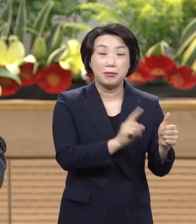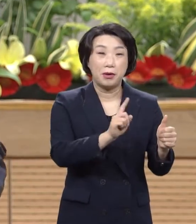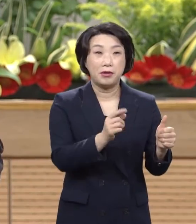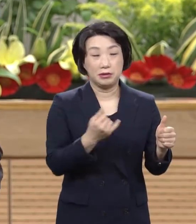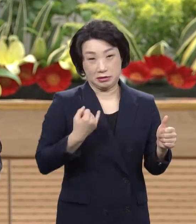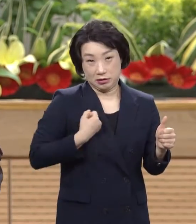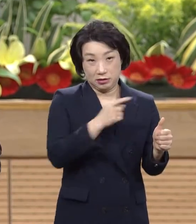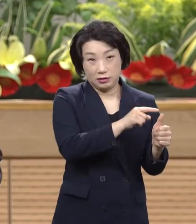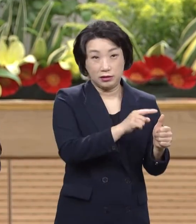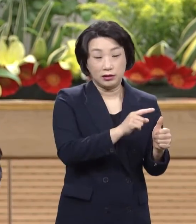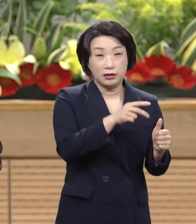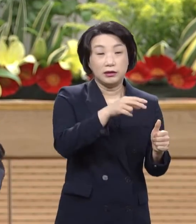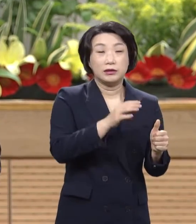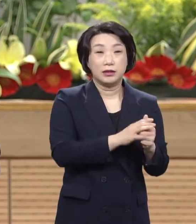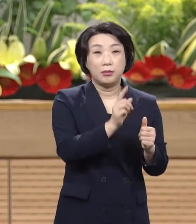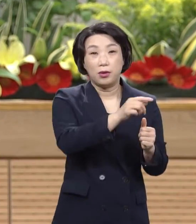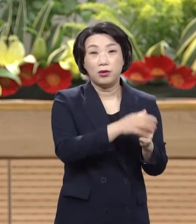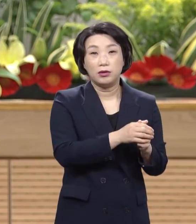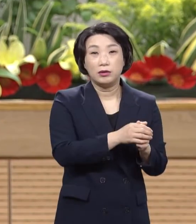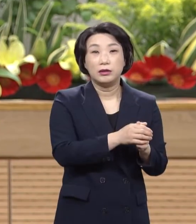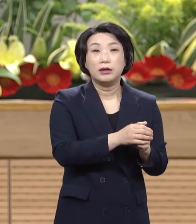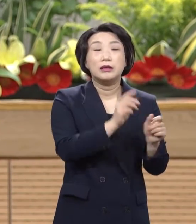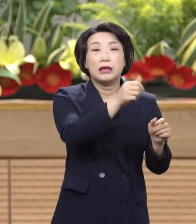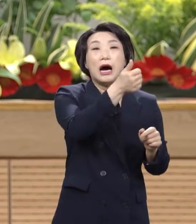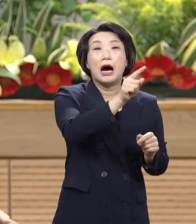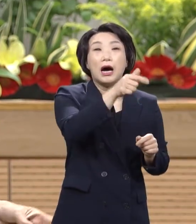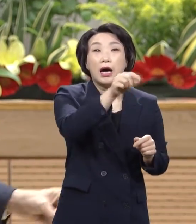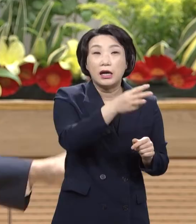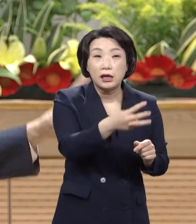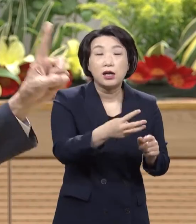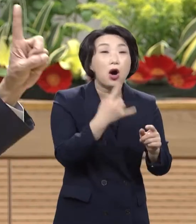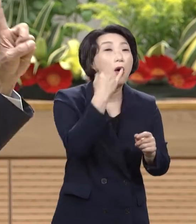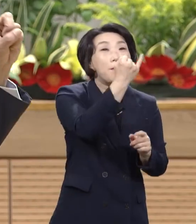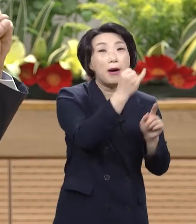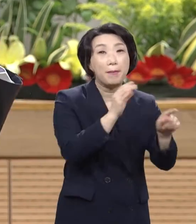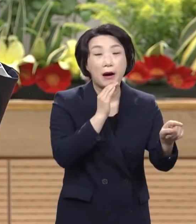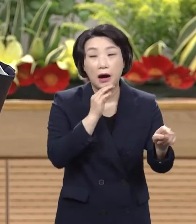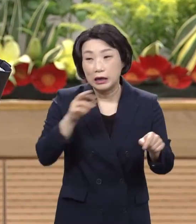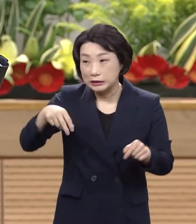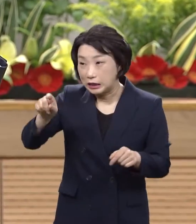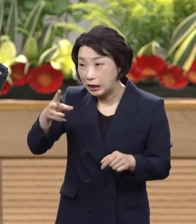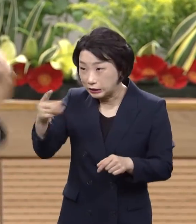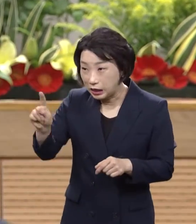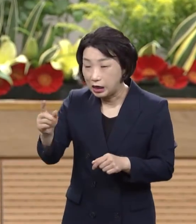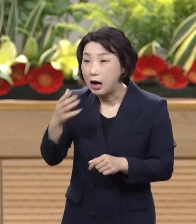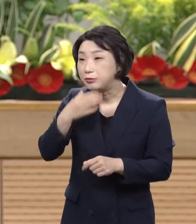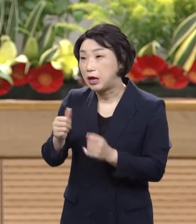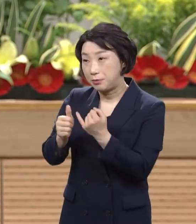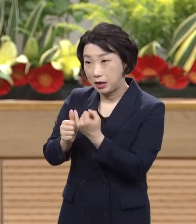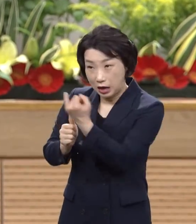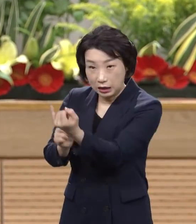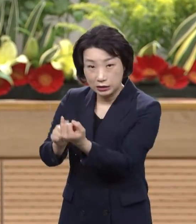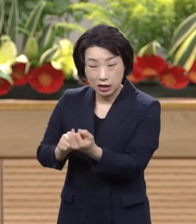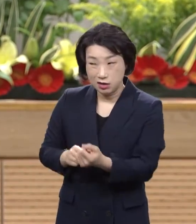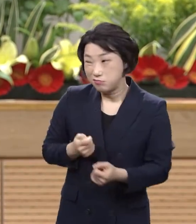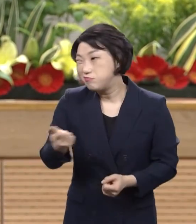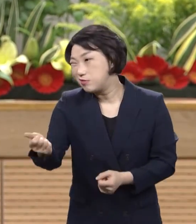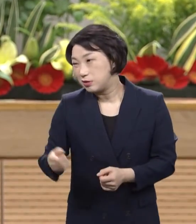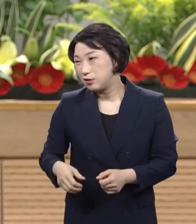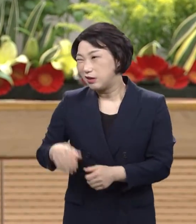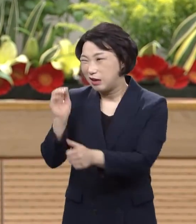이 사라를 무시했던 하갈과 아버지가 당장에 나가